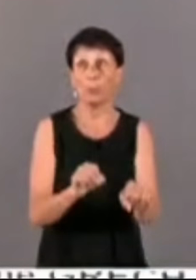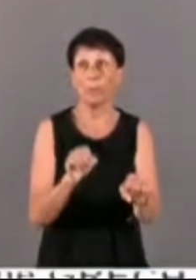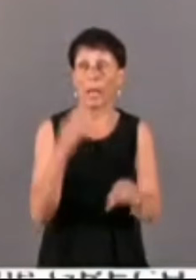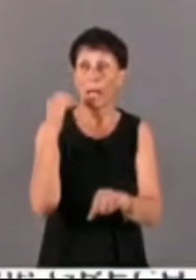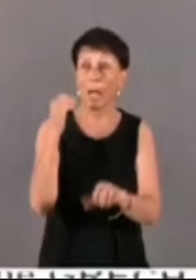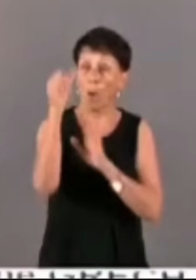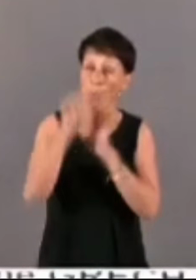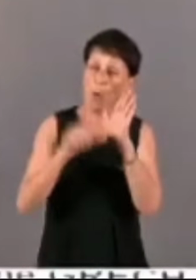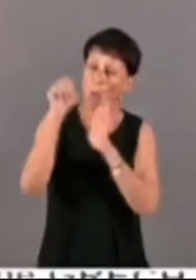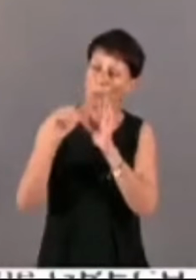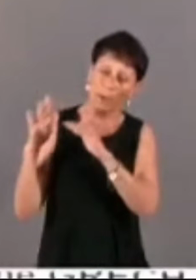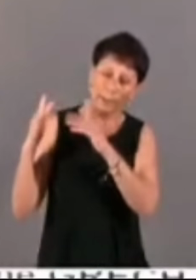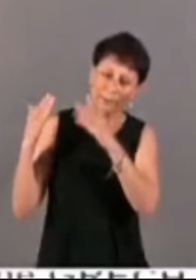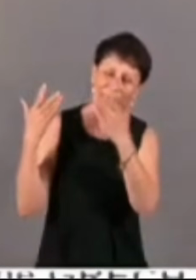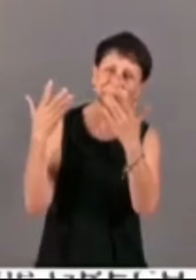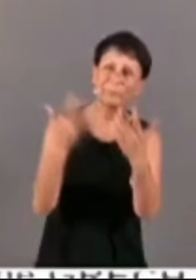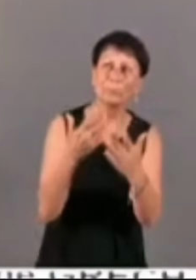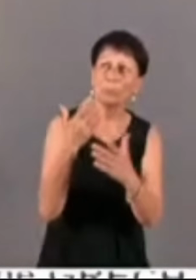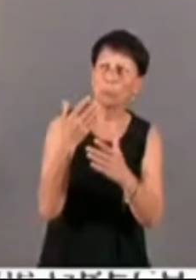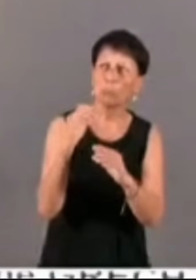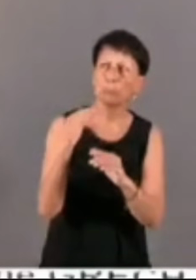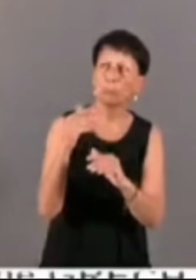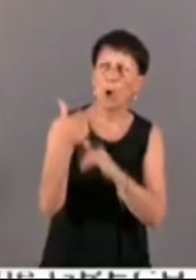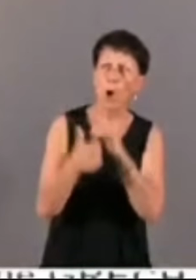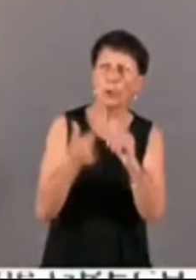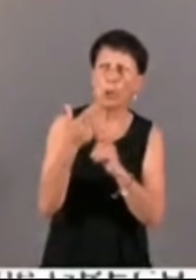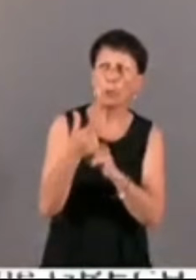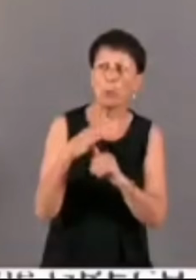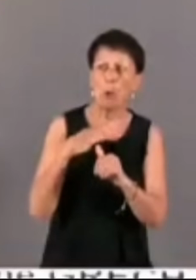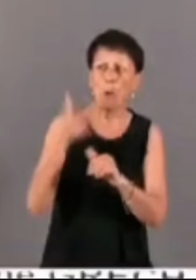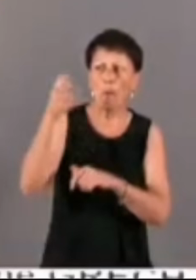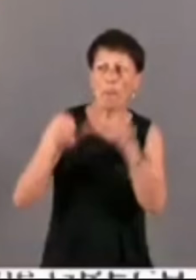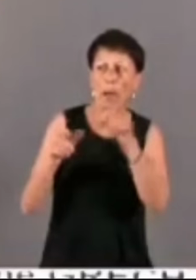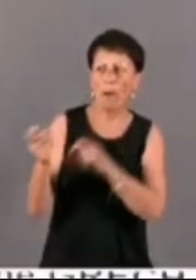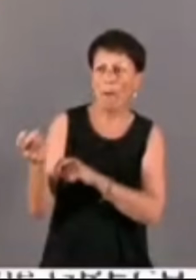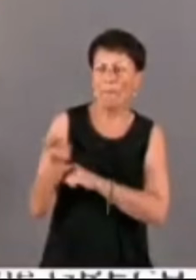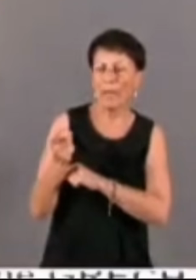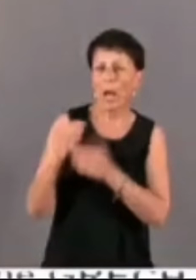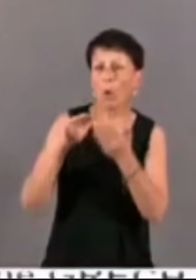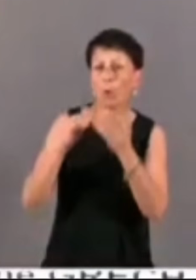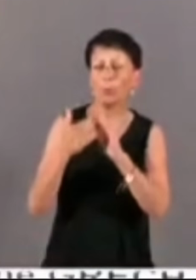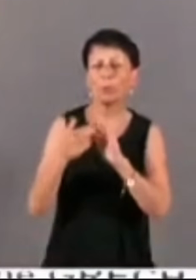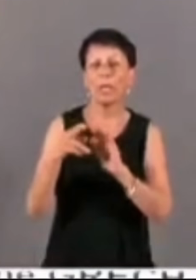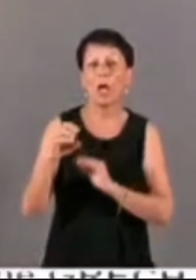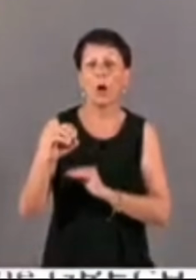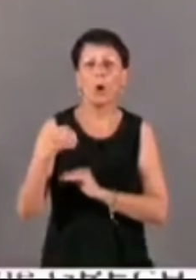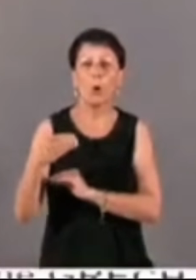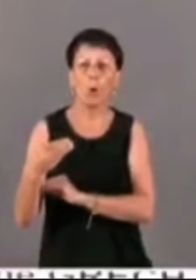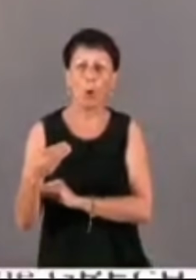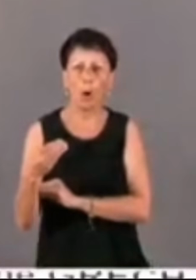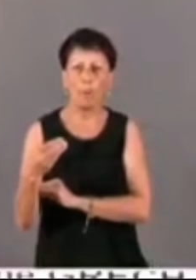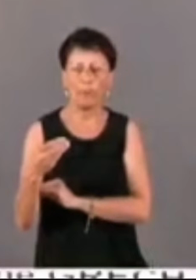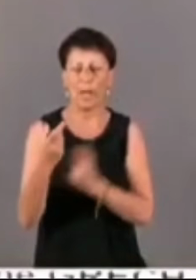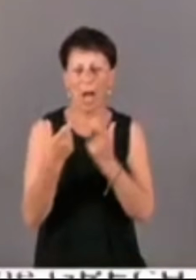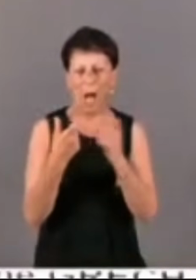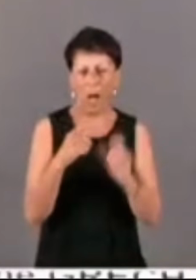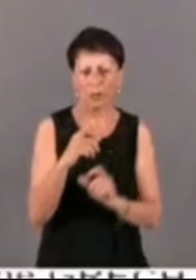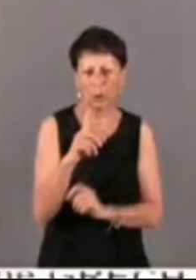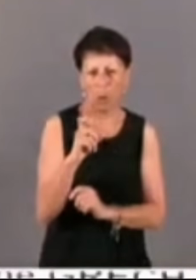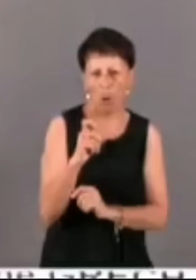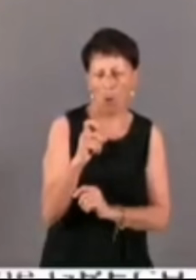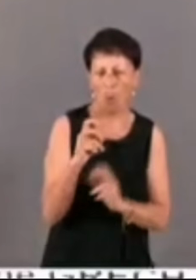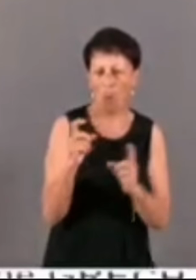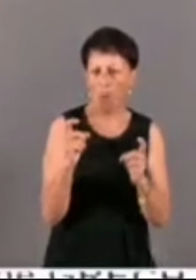de nombreux mois, 1 an ou 2 même, par des individus issus de la communauté rome qui, évidemment, ont accès à l'eau, à